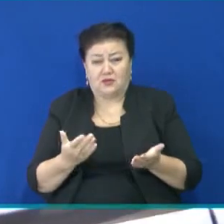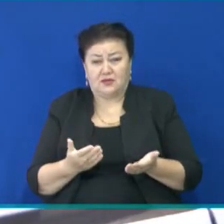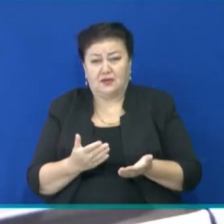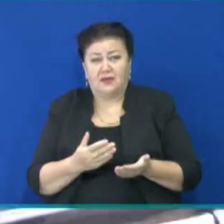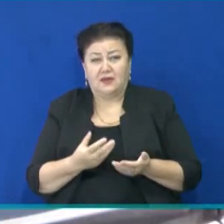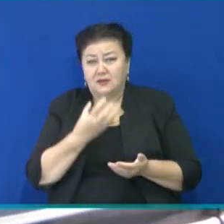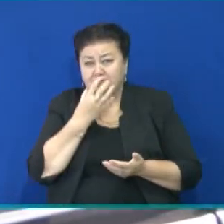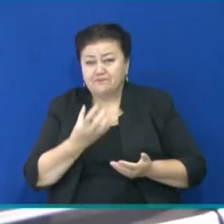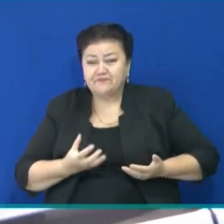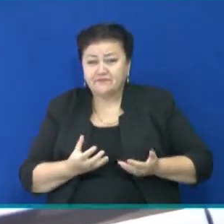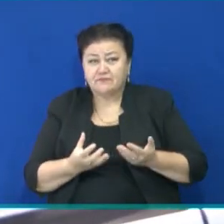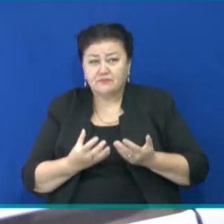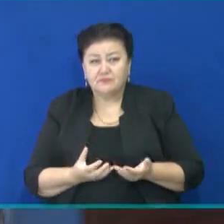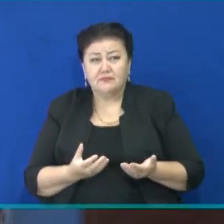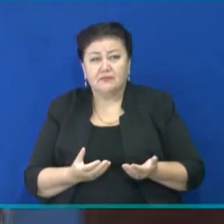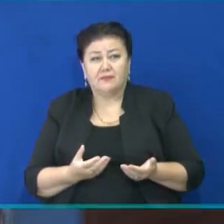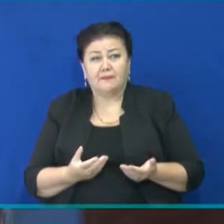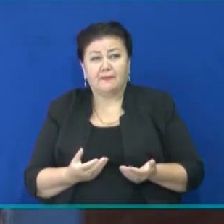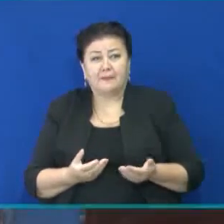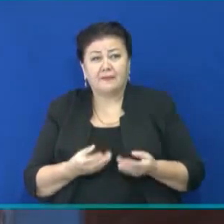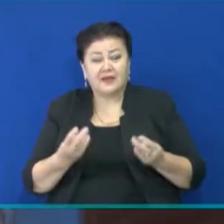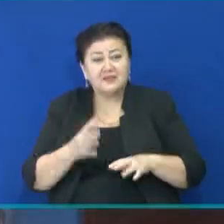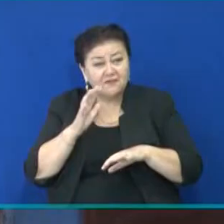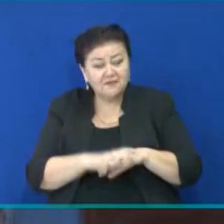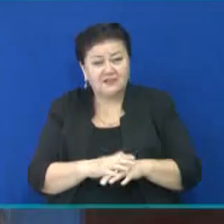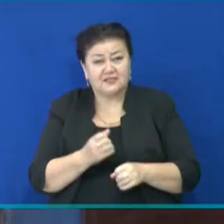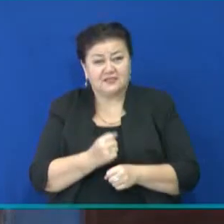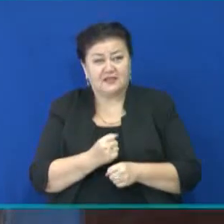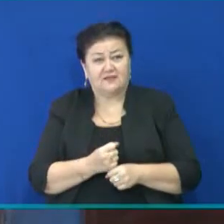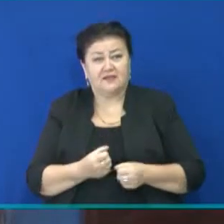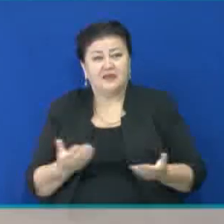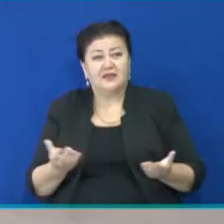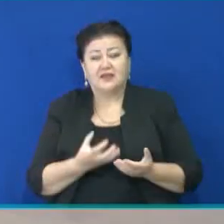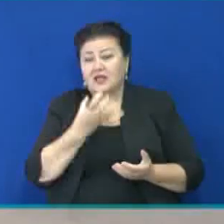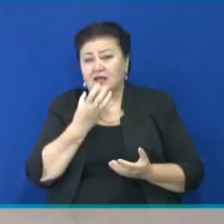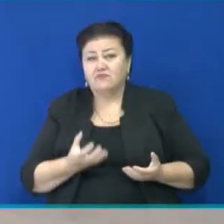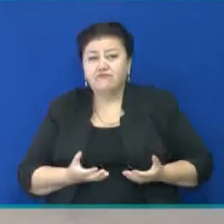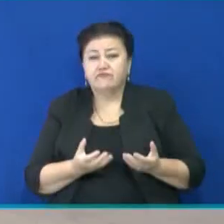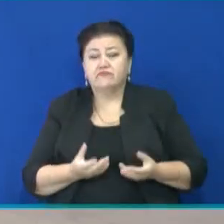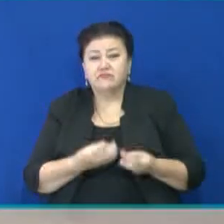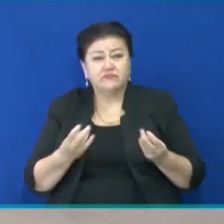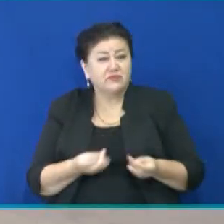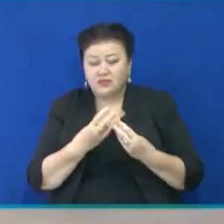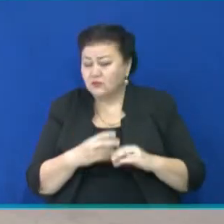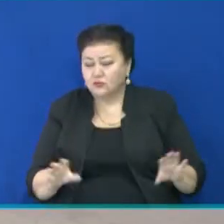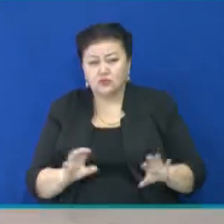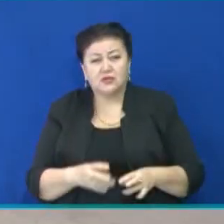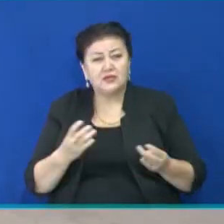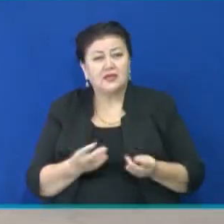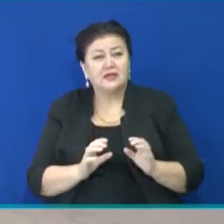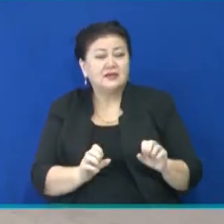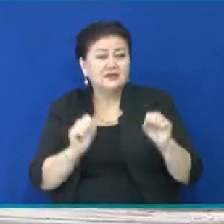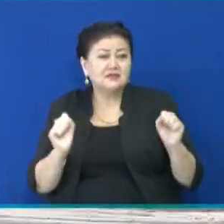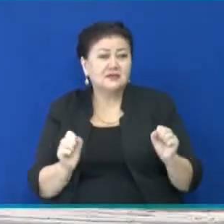тазаланып, халықтар денсаулығы да соған байланысты ғой. Тіпті кейбір тұрғындар қазандықтарды пайдаланбау керек дейді. Оның орнына экологияны